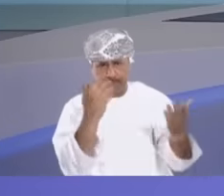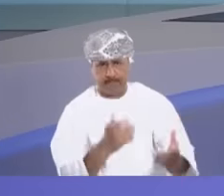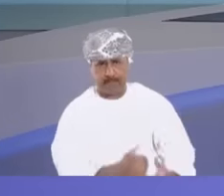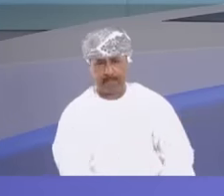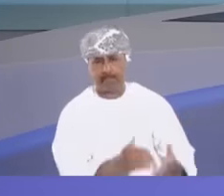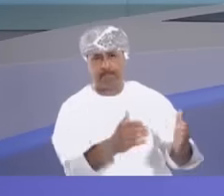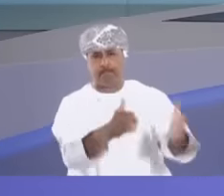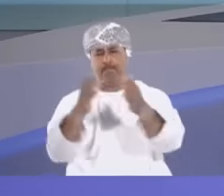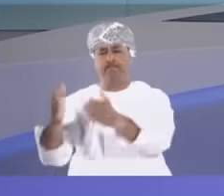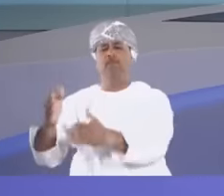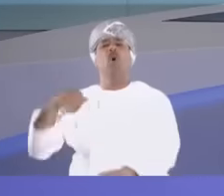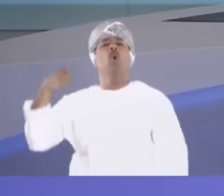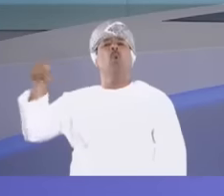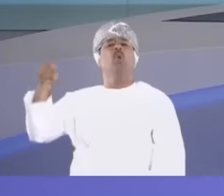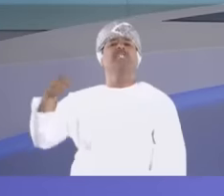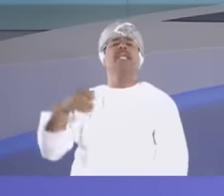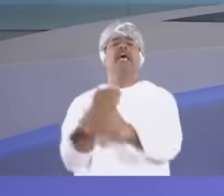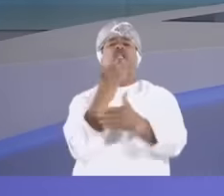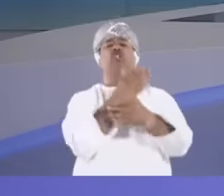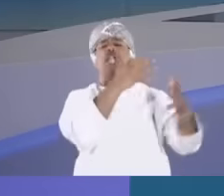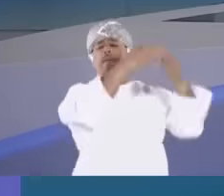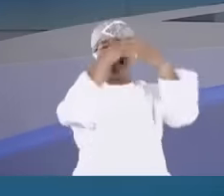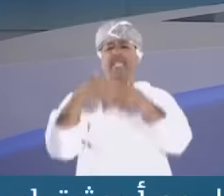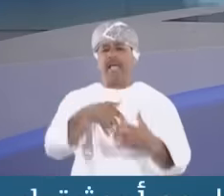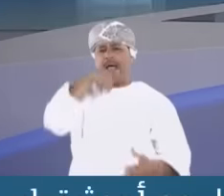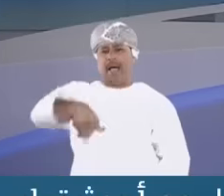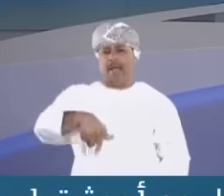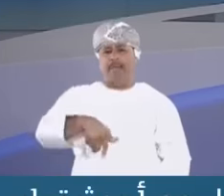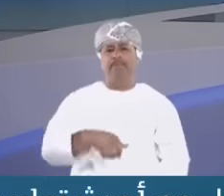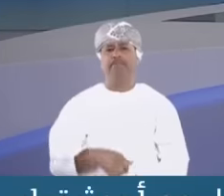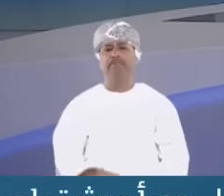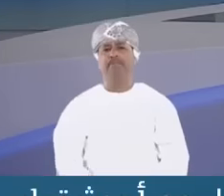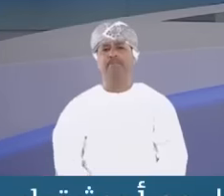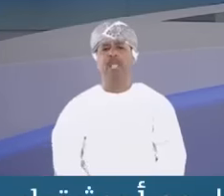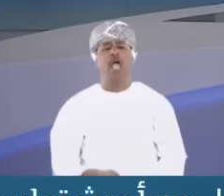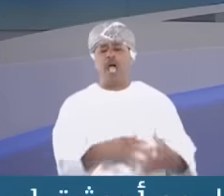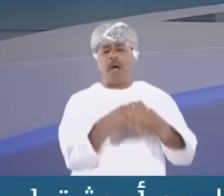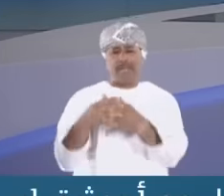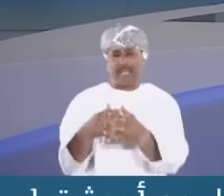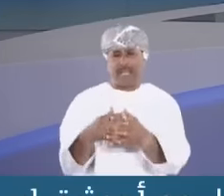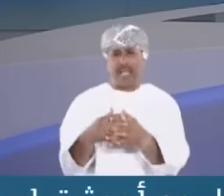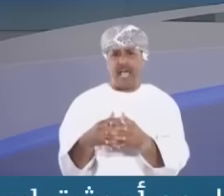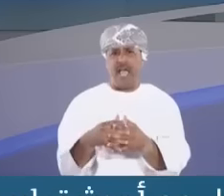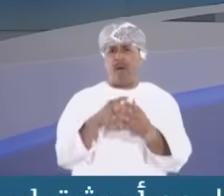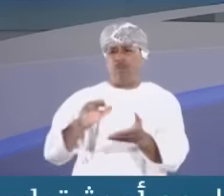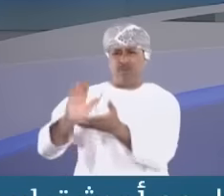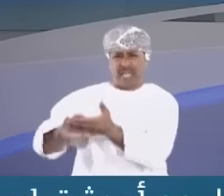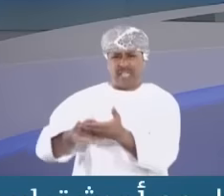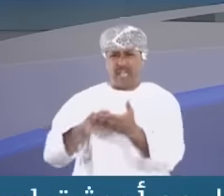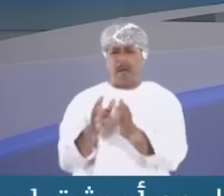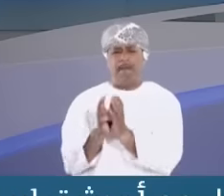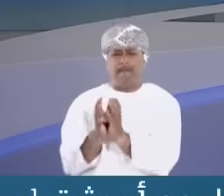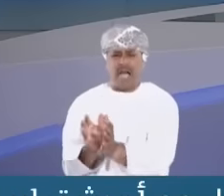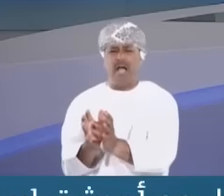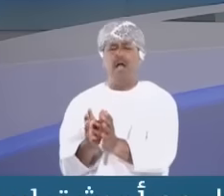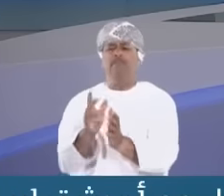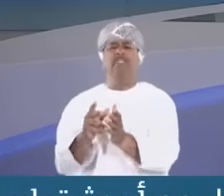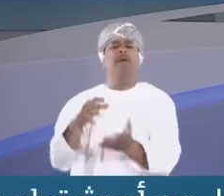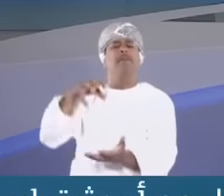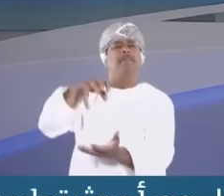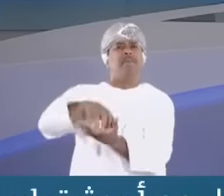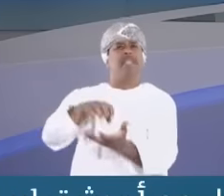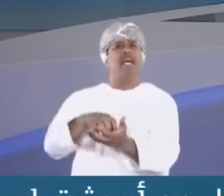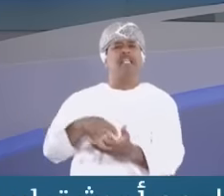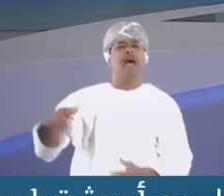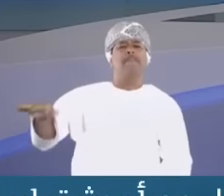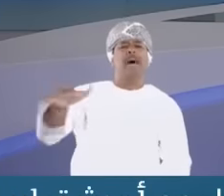قال وزير الخارجية الأمريكية جون كيري إن بلاده لن تنحاز لأي طرف في نزاع السيادة بمنطقة